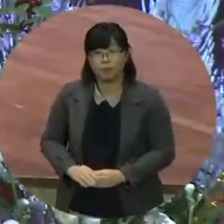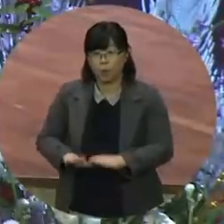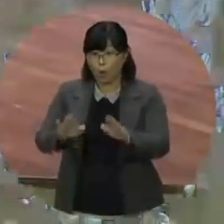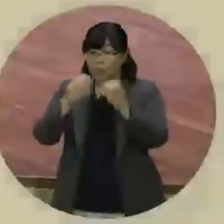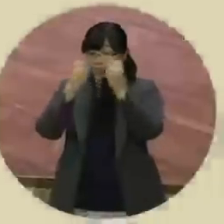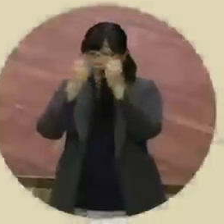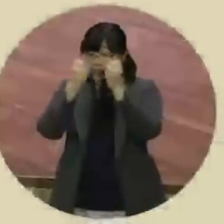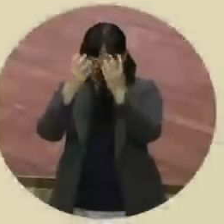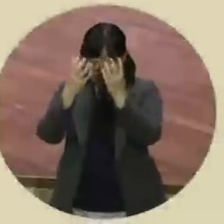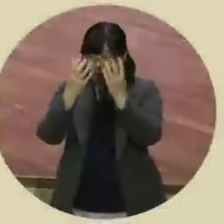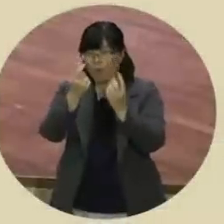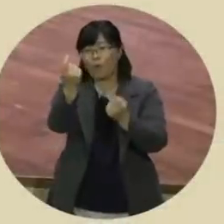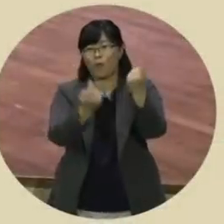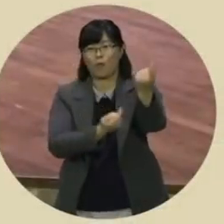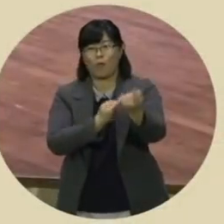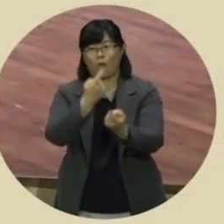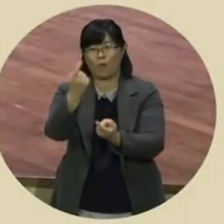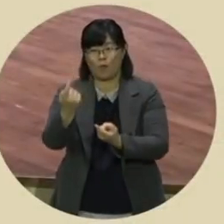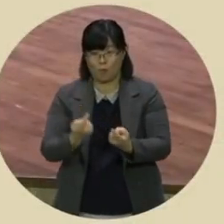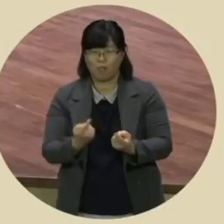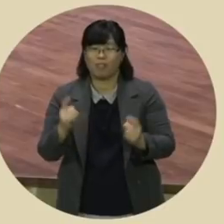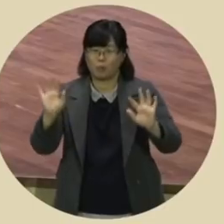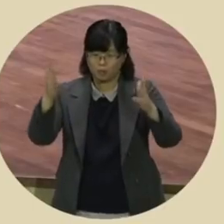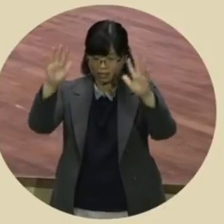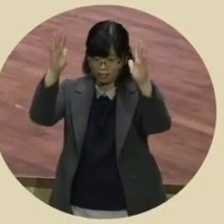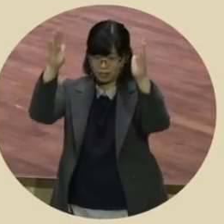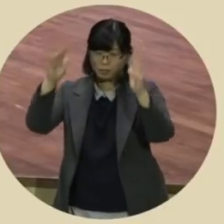오늘 처음 오신 새가족을 박수로 환영하겠습니다.